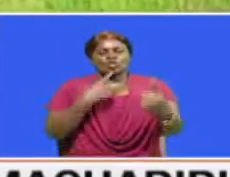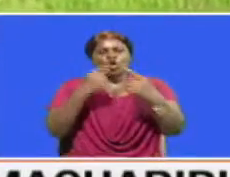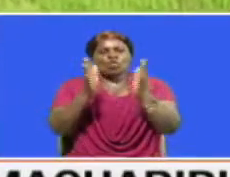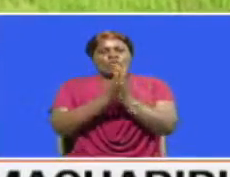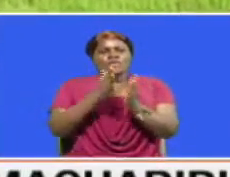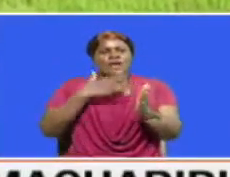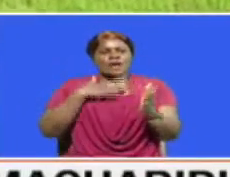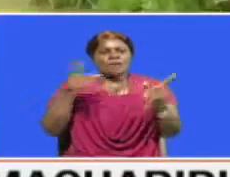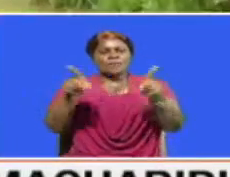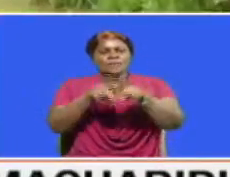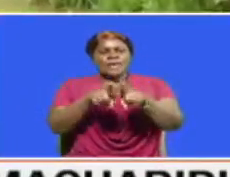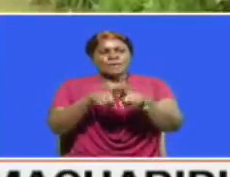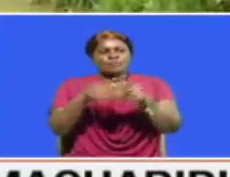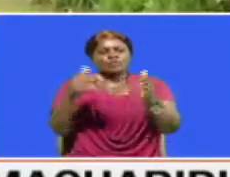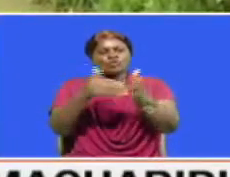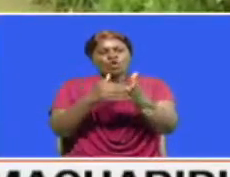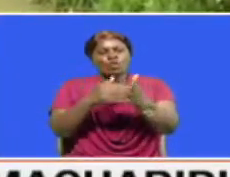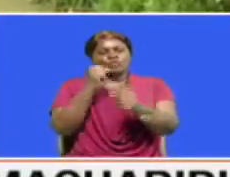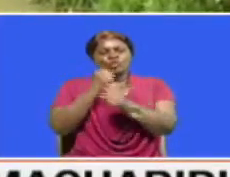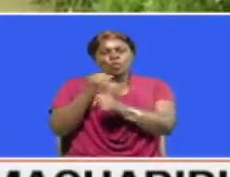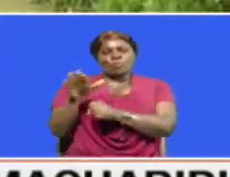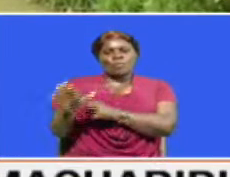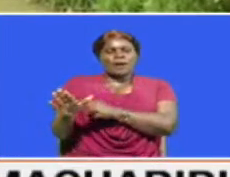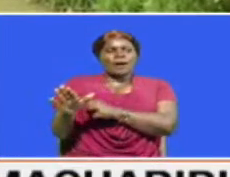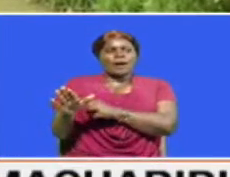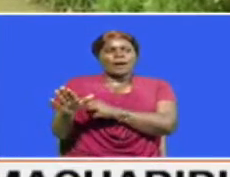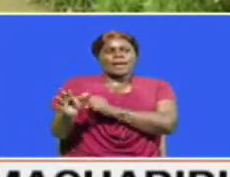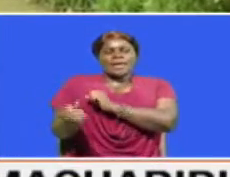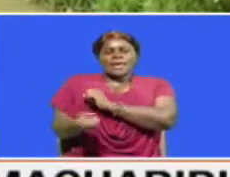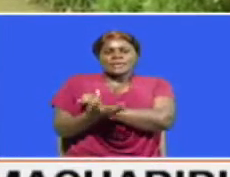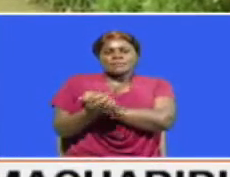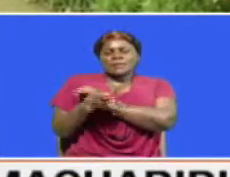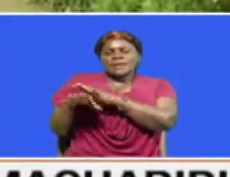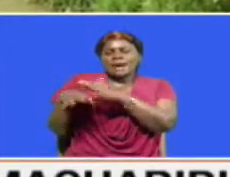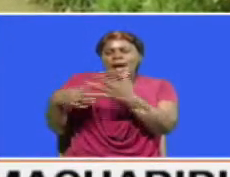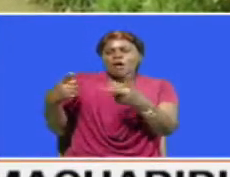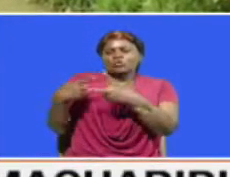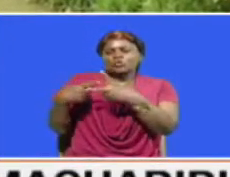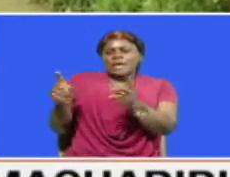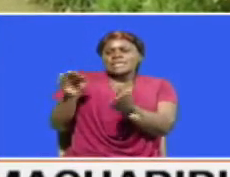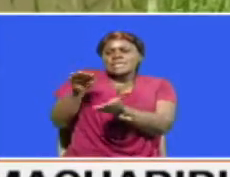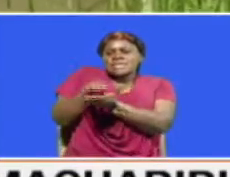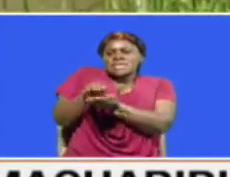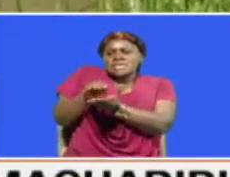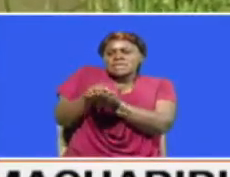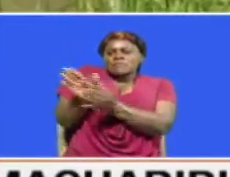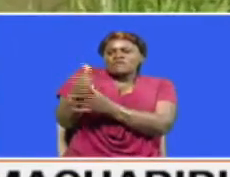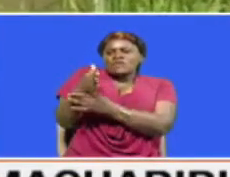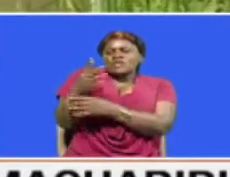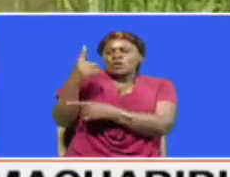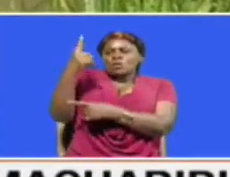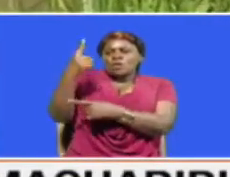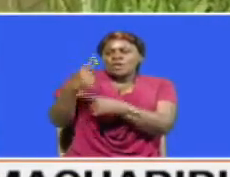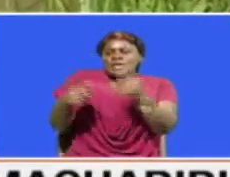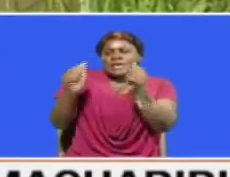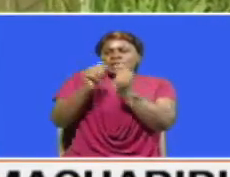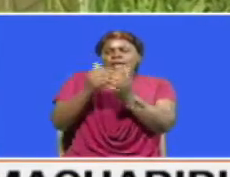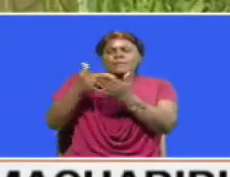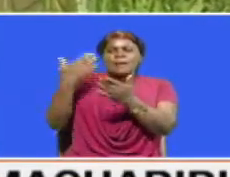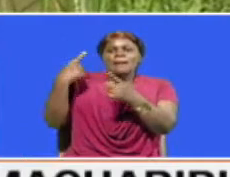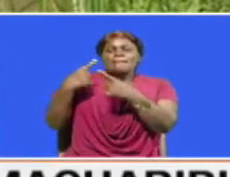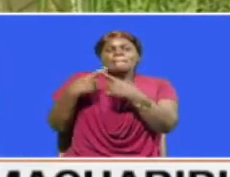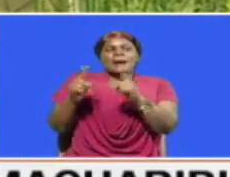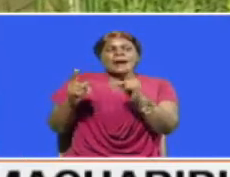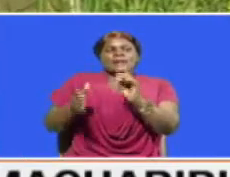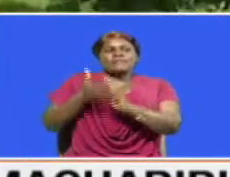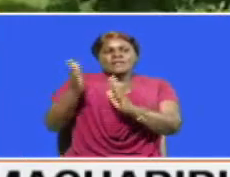mazungumzo pasi na kusitiza shughuli zake, akituhadithia namna alianza kilimo cha samaki mwongo mmoja uliopita, ila amekuwa